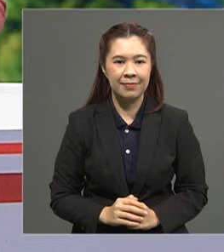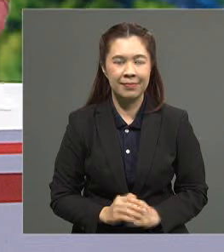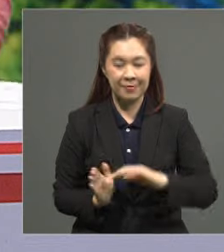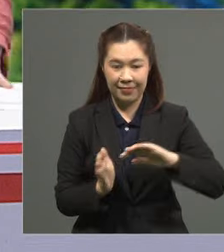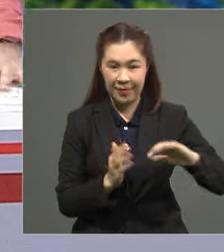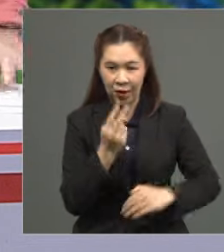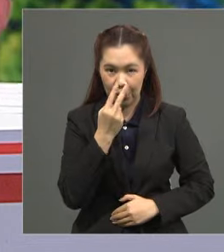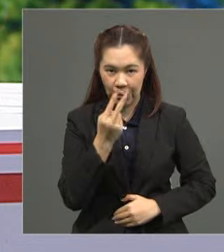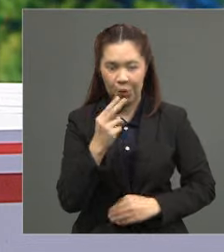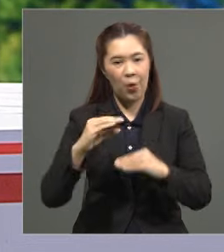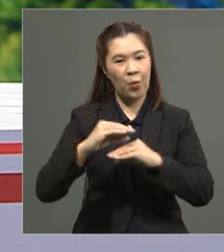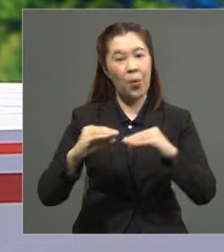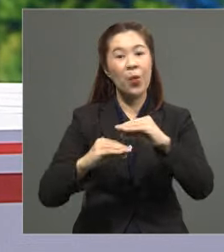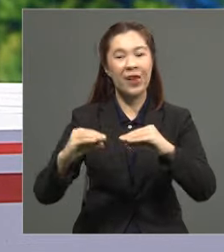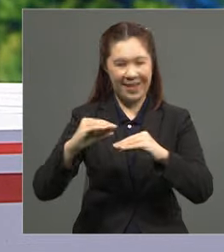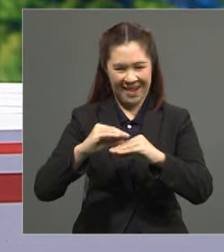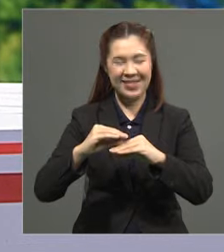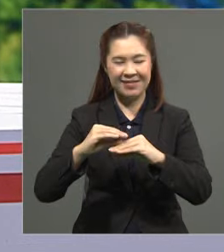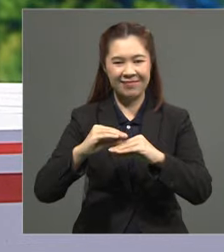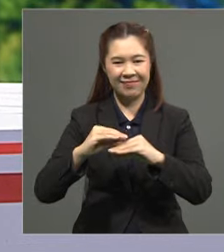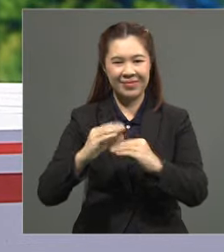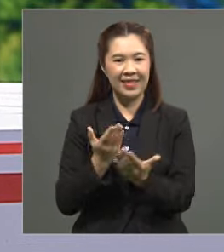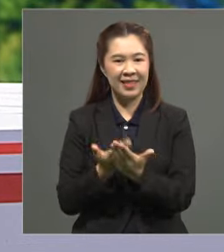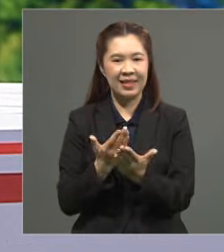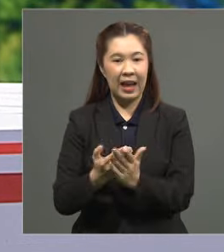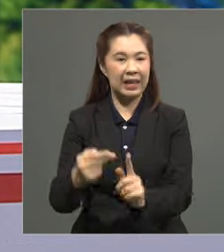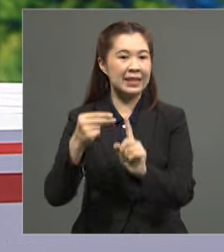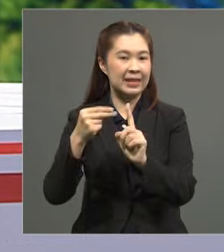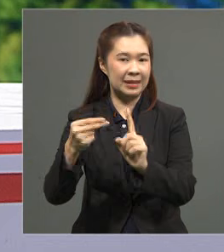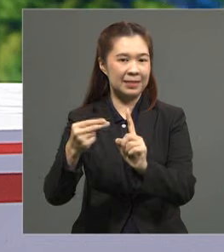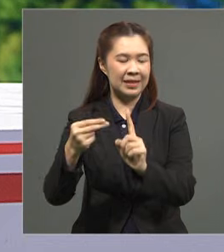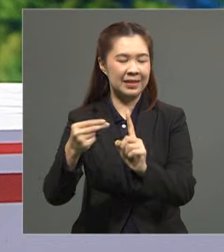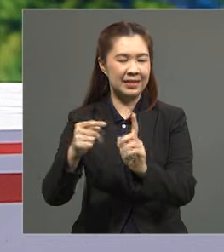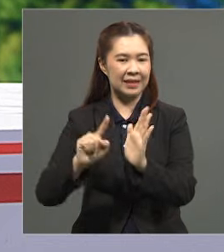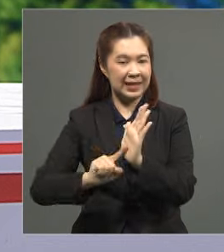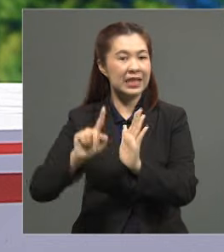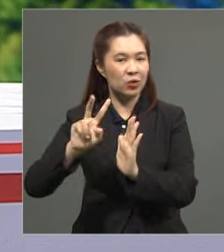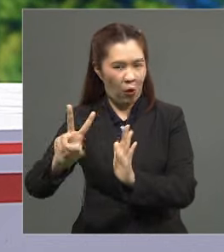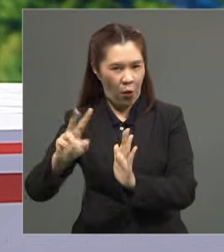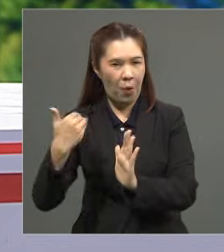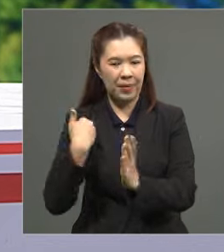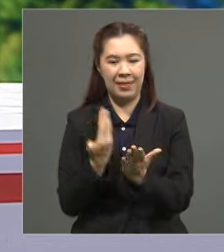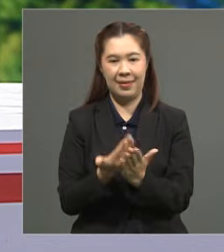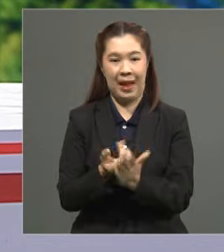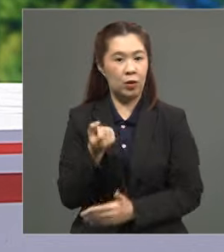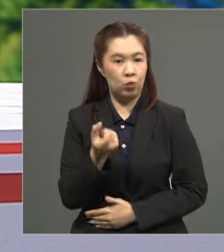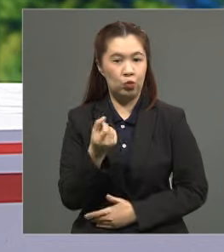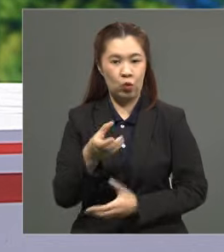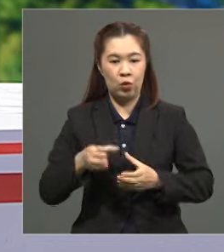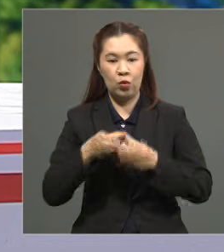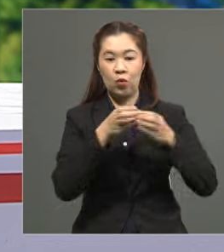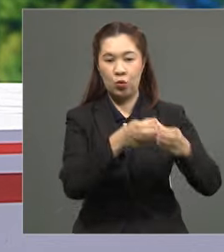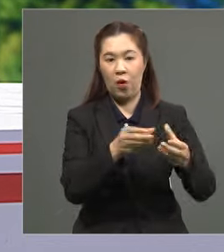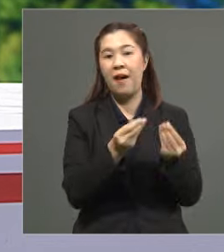มาดูหนึ่งในโครงการที่หลายคนรอคอยนะฮะสำหรับเงินหมื่นเฟส2หลังจากเฟสแรกเนี่ยแจกเป็นเงินสดให้กับกลุ่มเปราะบางไปก่อนหน้